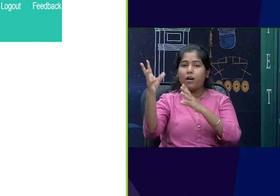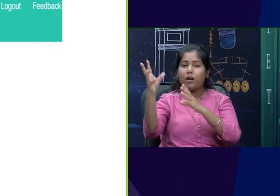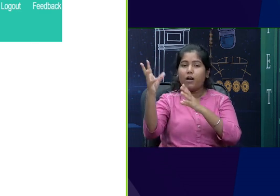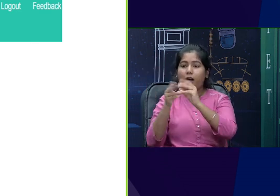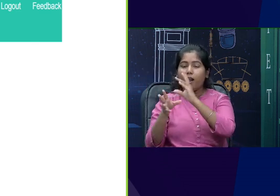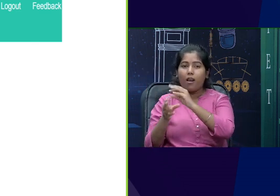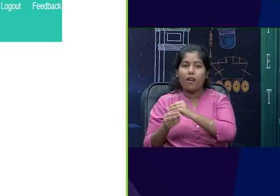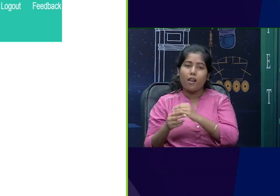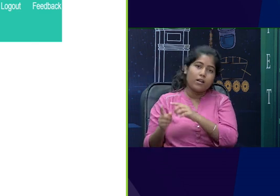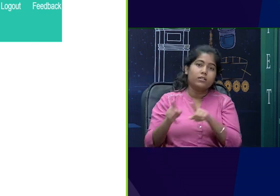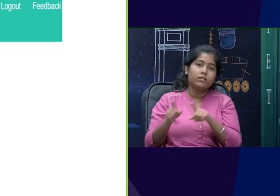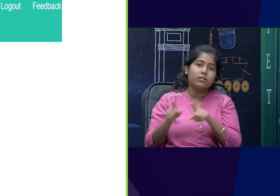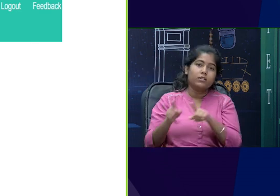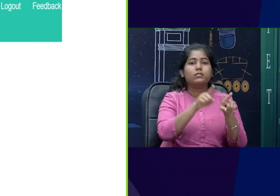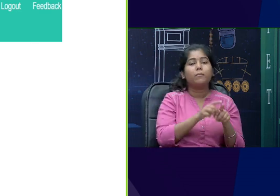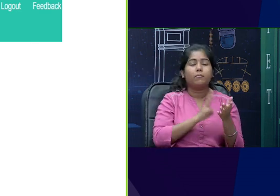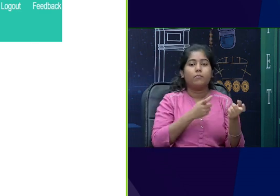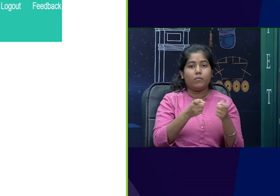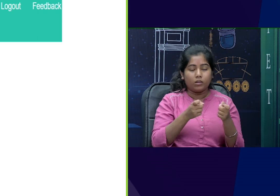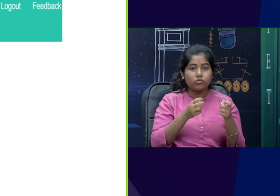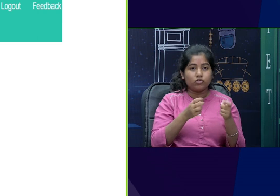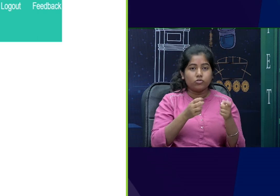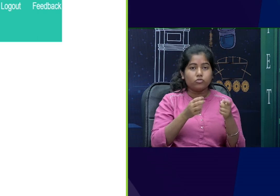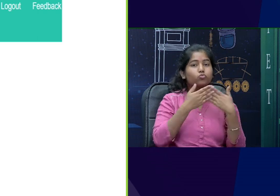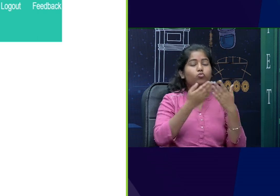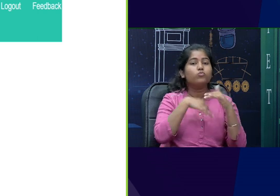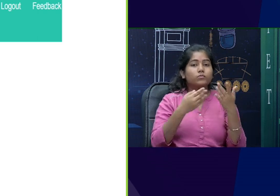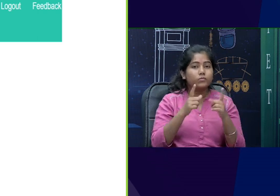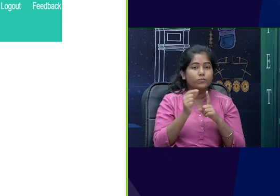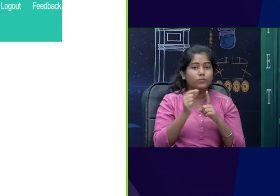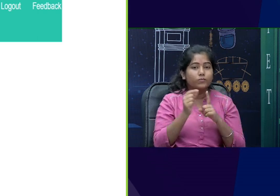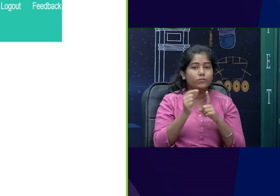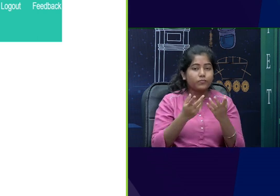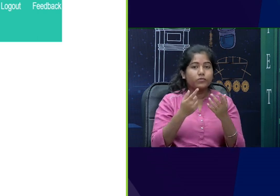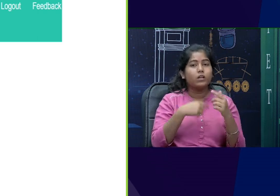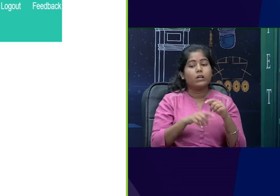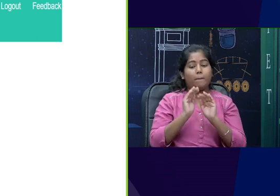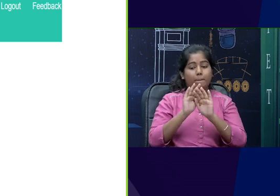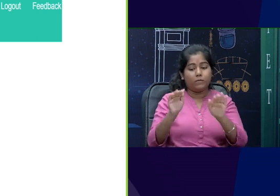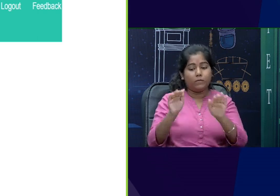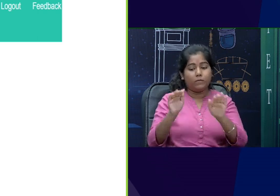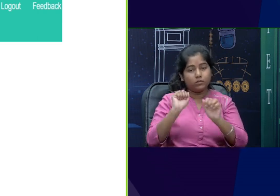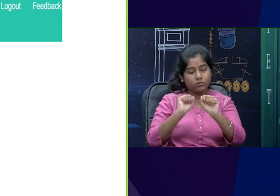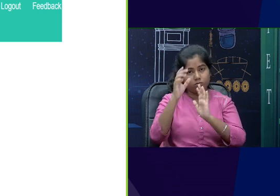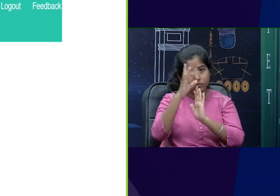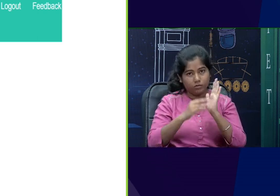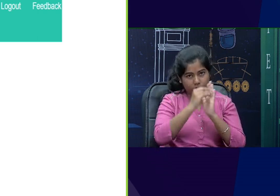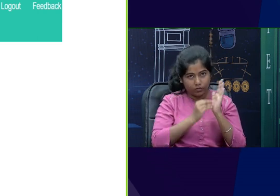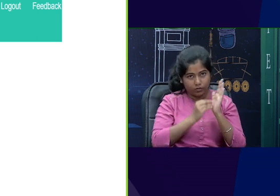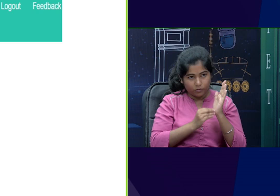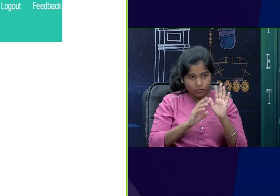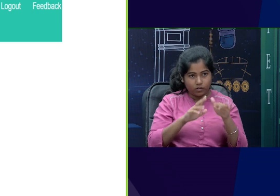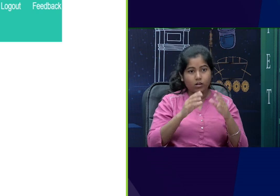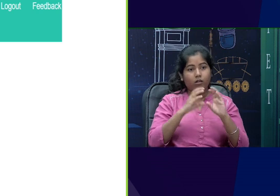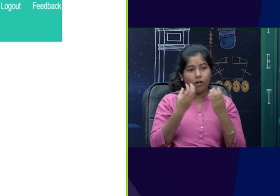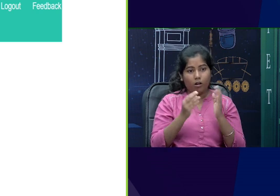हम ऐड करेंगे बच्चे की डिटेल डालकर और बच्चे का जो पासवर्ड है क्लास में ऐड करके। तो बच्चे को, स्टूडेंट को आप